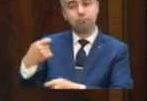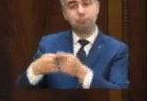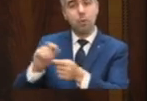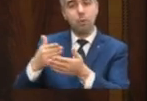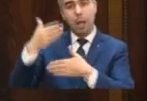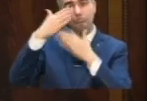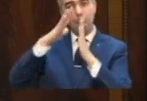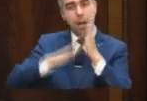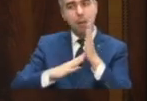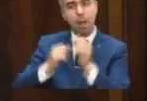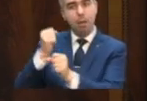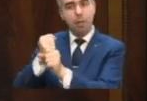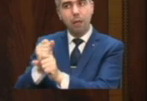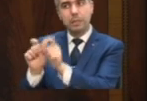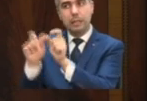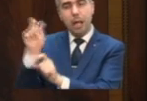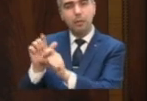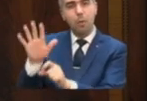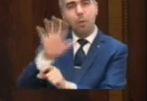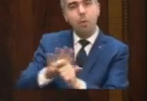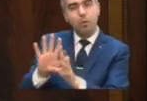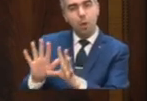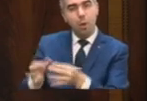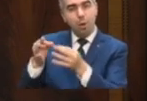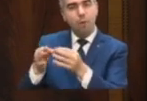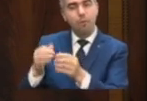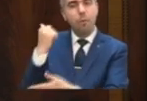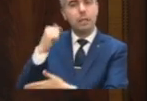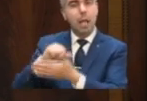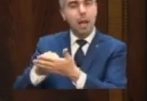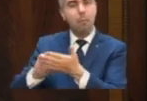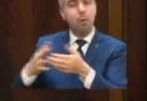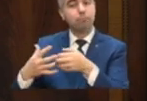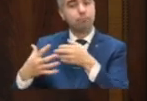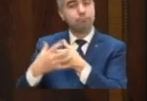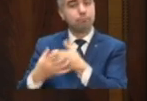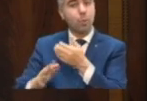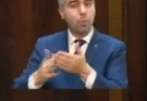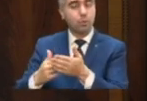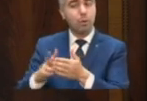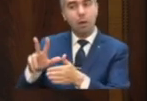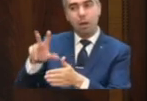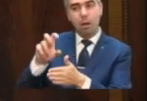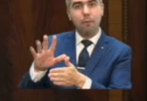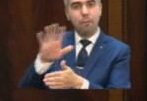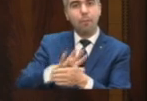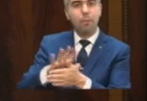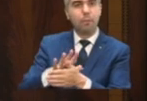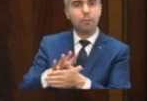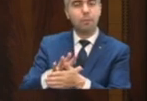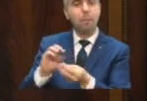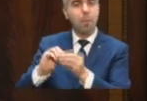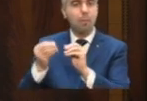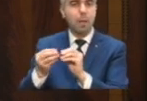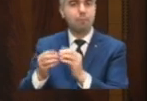من حيث عدد المناصب الشغل التي يحدثها والعائدات الضريبية، وكما يعلم الجميع أن القطاع يعرف كما قلت